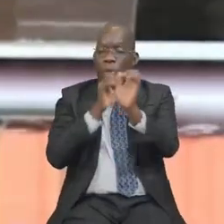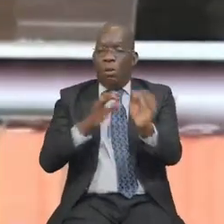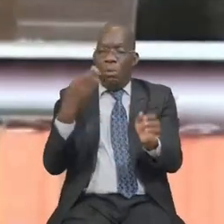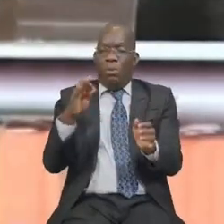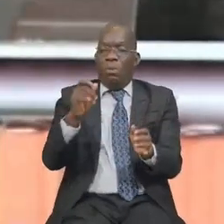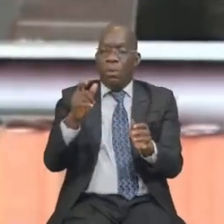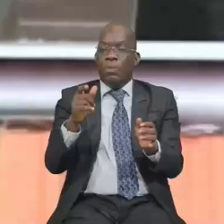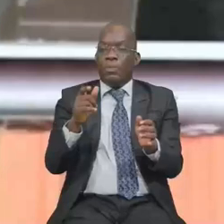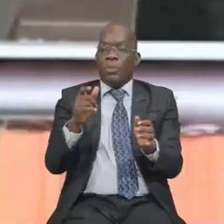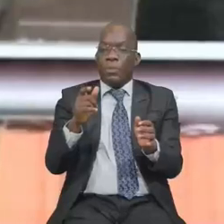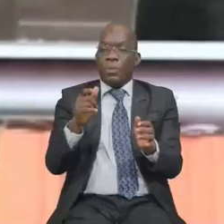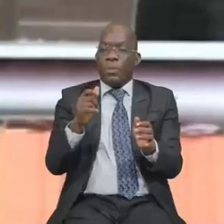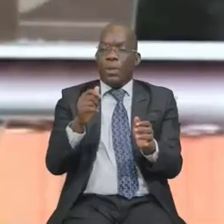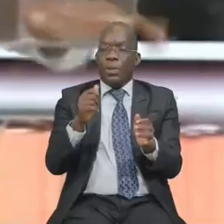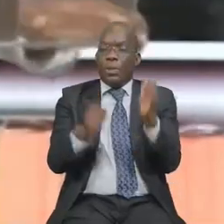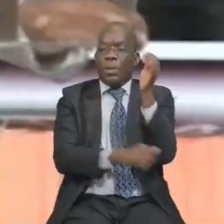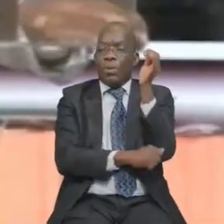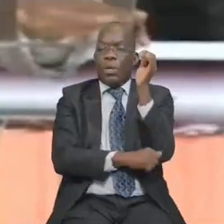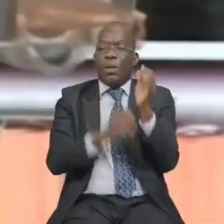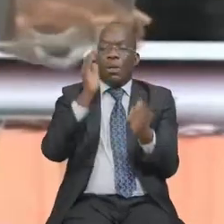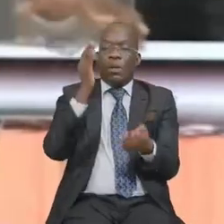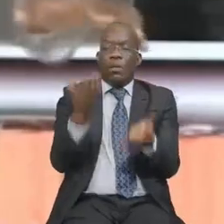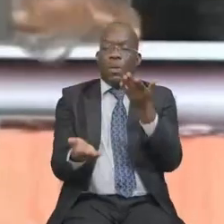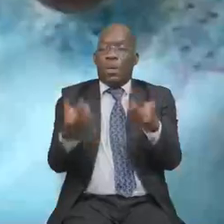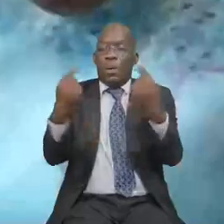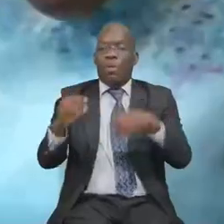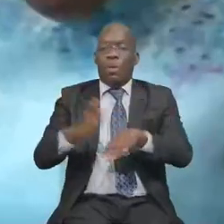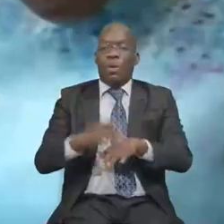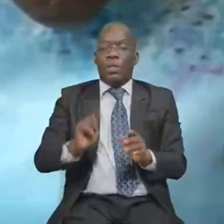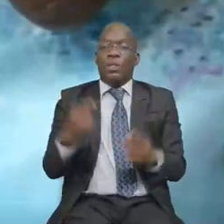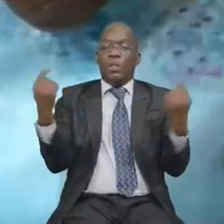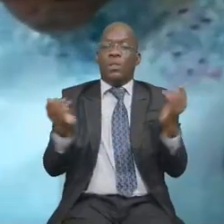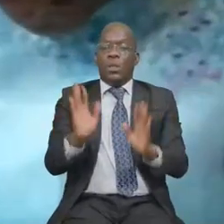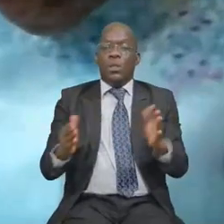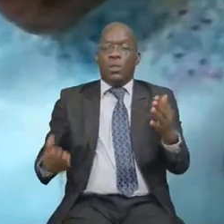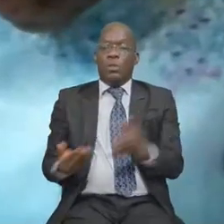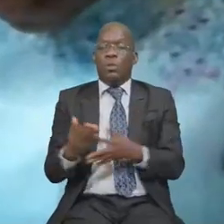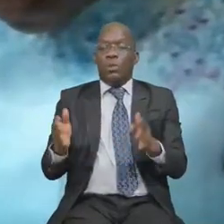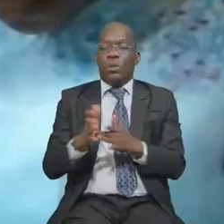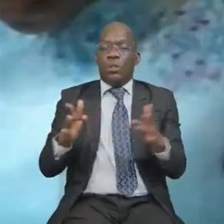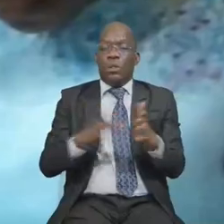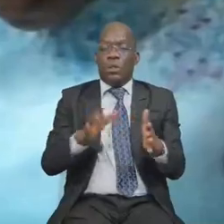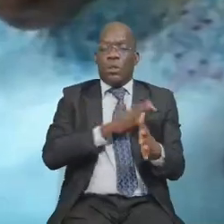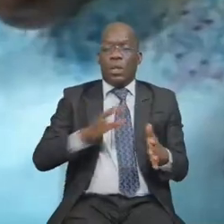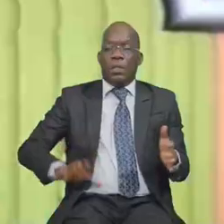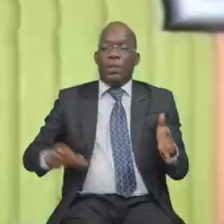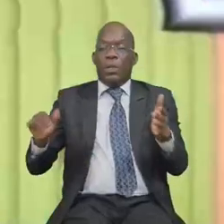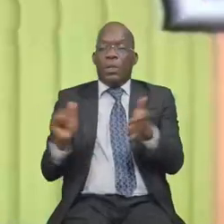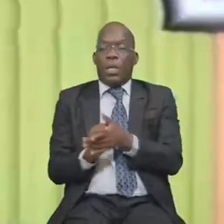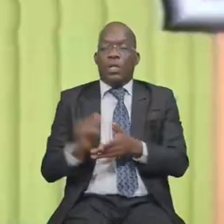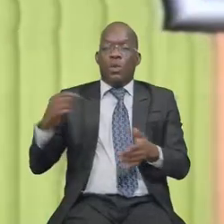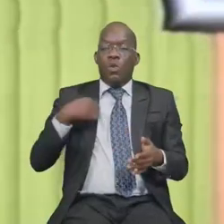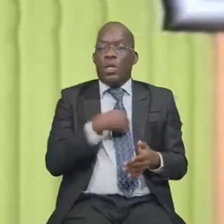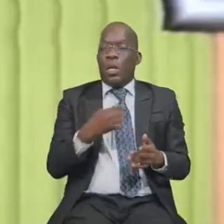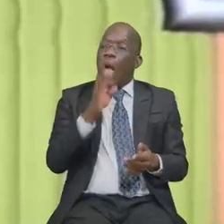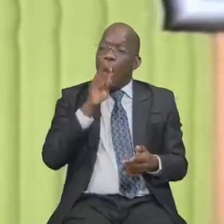eût pour les païens son accomplissement en Jésus-Christ. Et que nous ressuscions. Est-ce que tu fais partie d'eux?